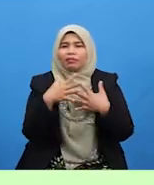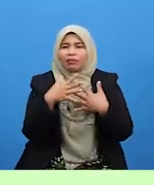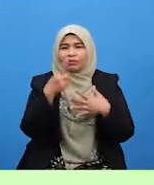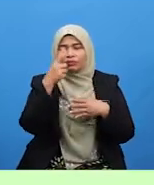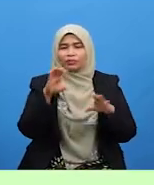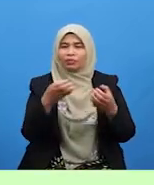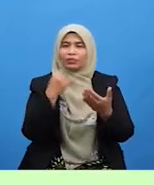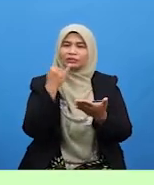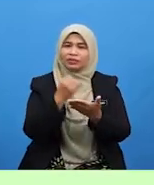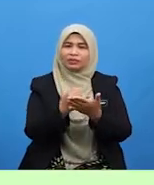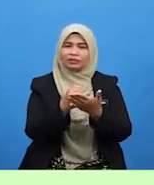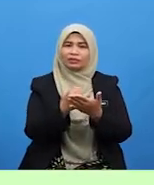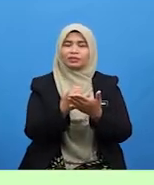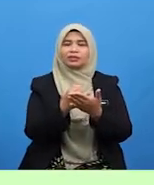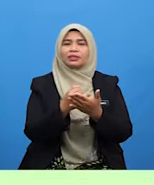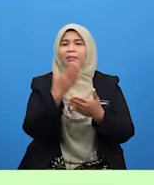untuk melakukan kejahatan.